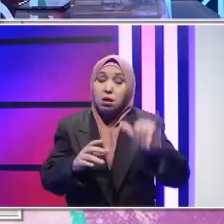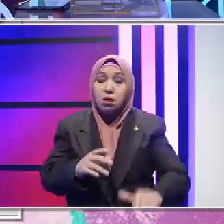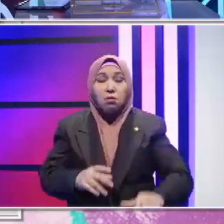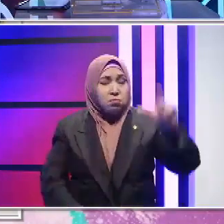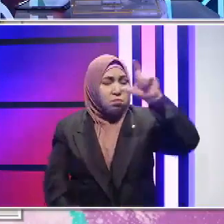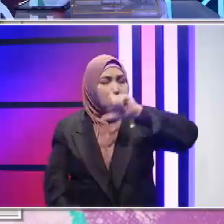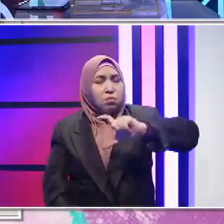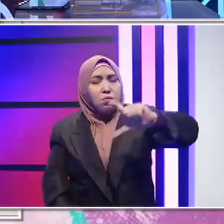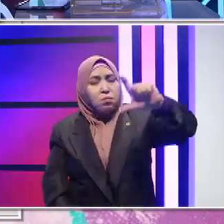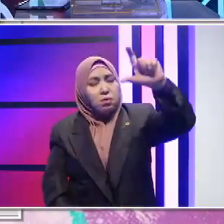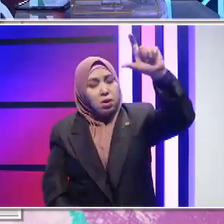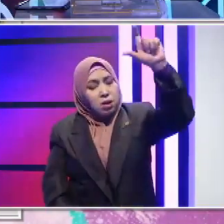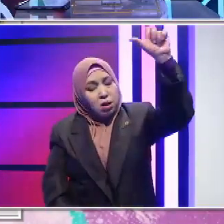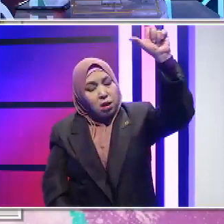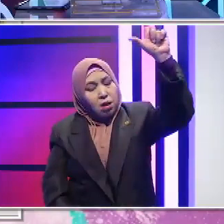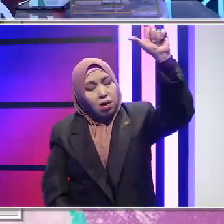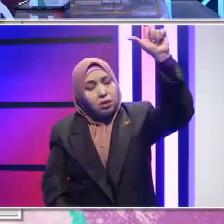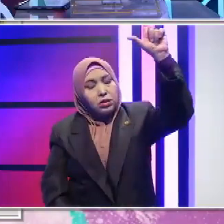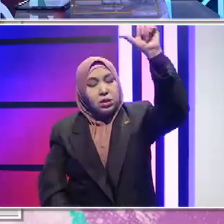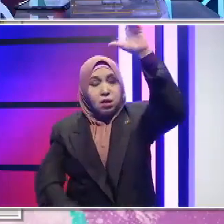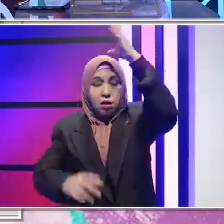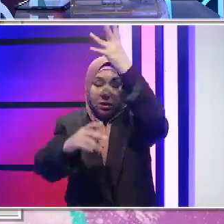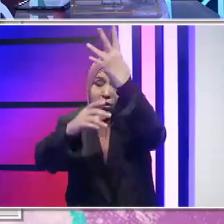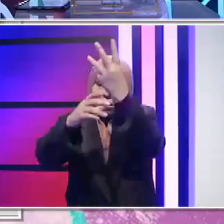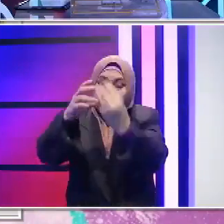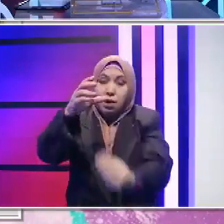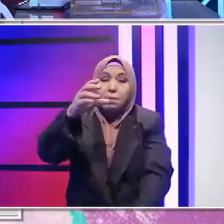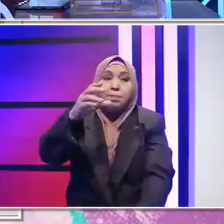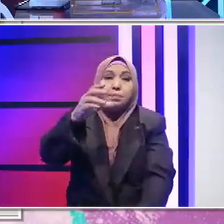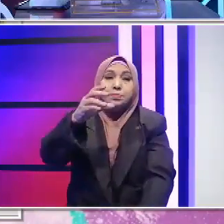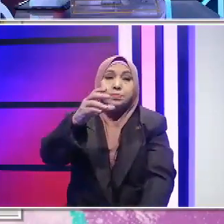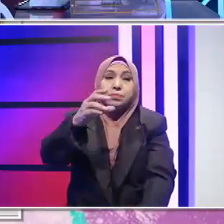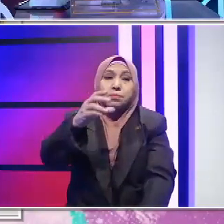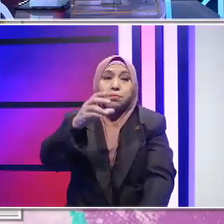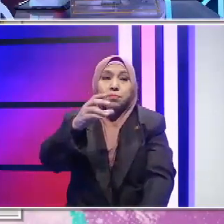والقمر إذا اتسق